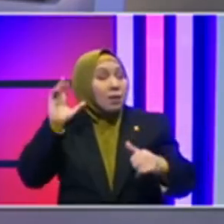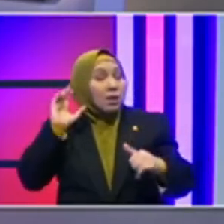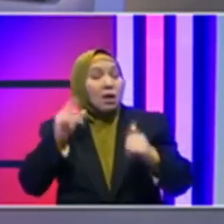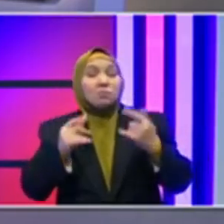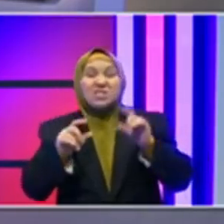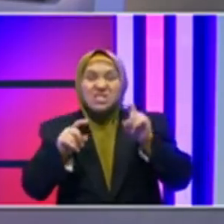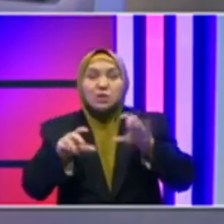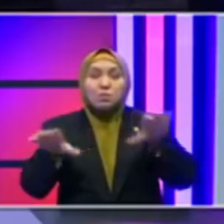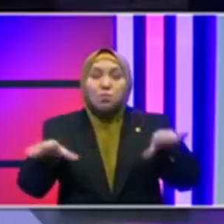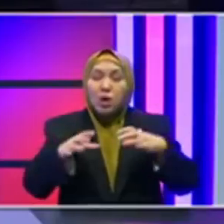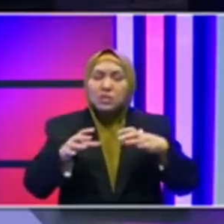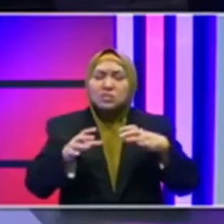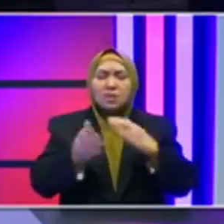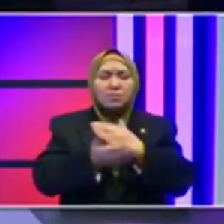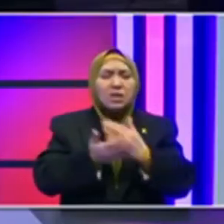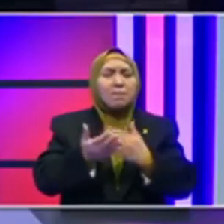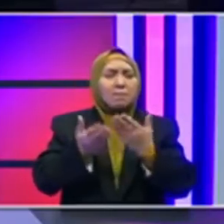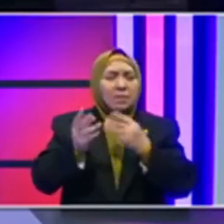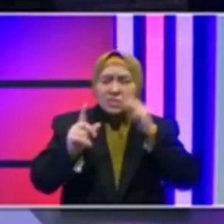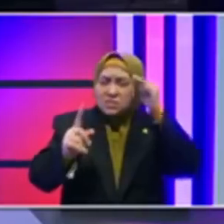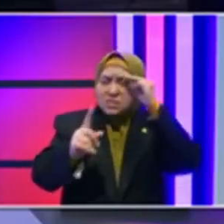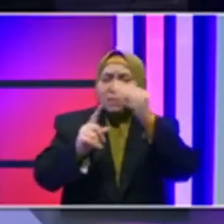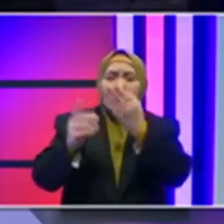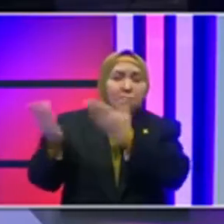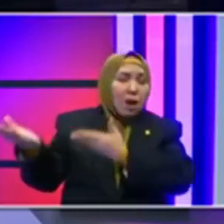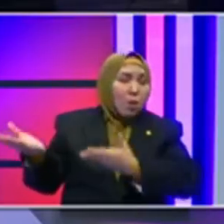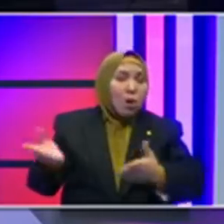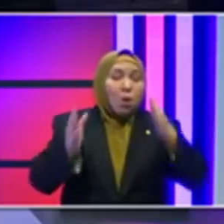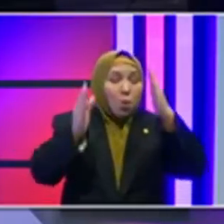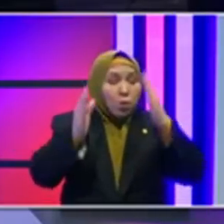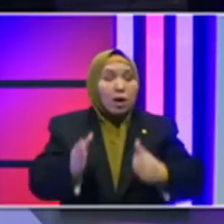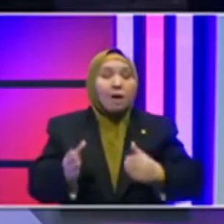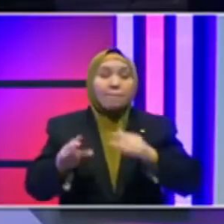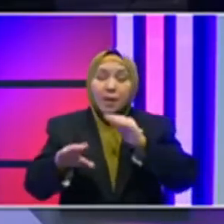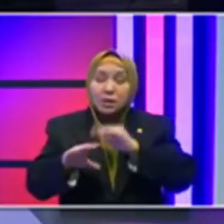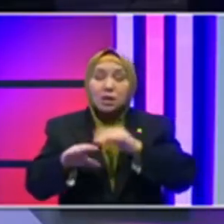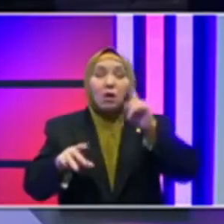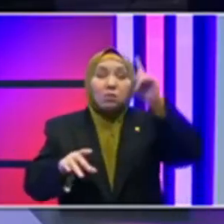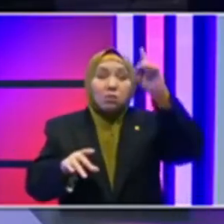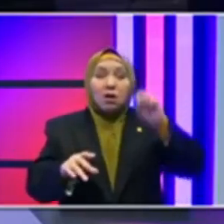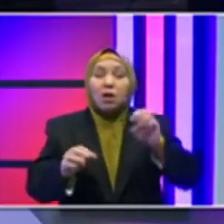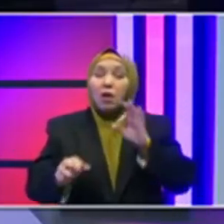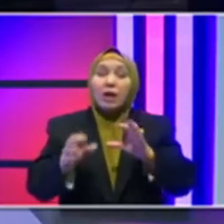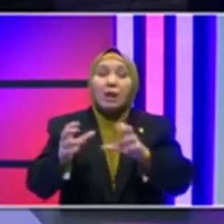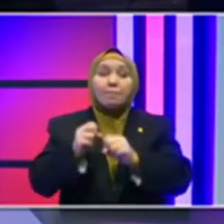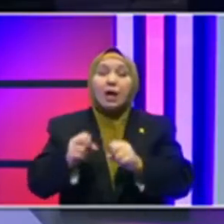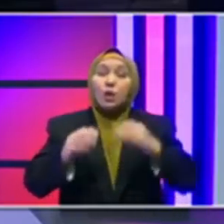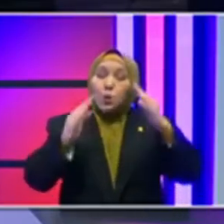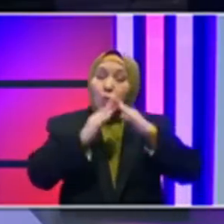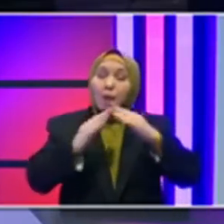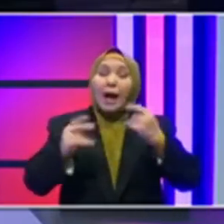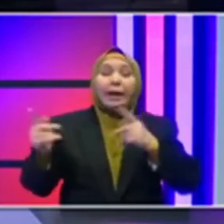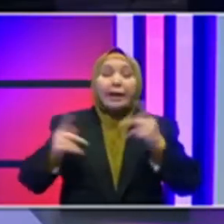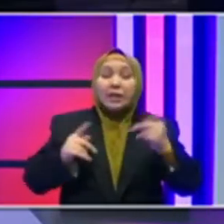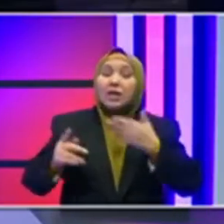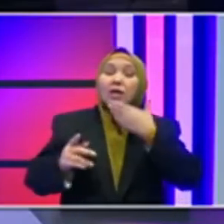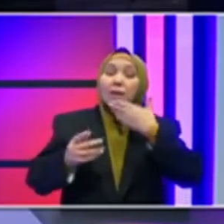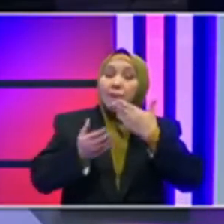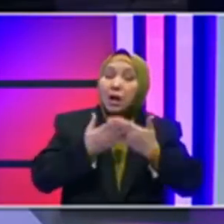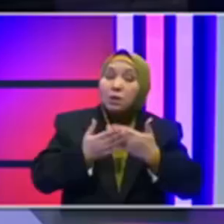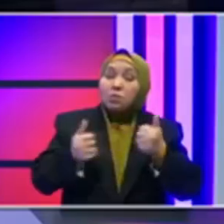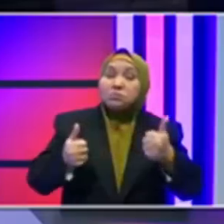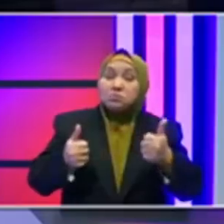buat sesuatu lah misi membawa orang kepada kepada Allah subhanahu wa taala itu kalau dapat rumah yang bagus aku sebagainya